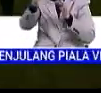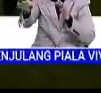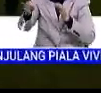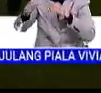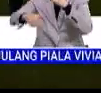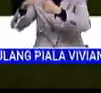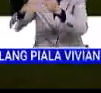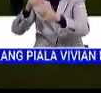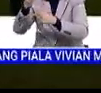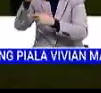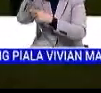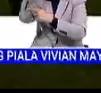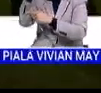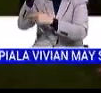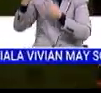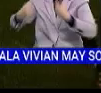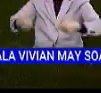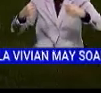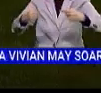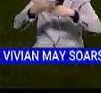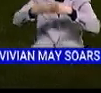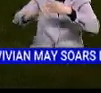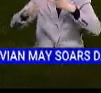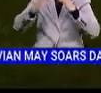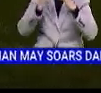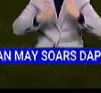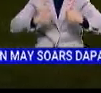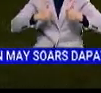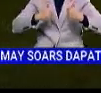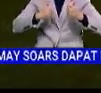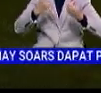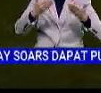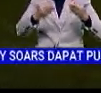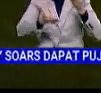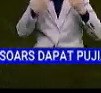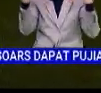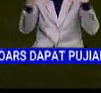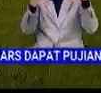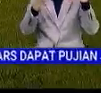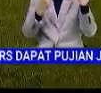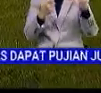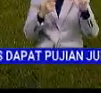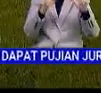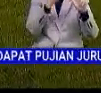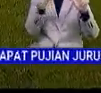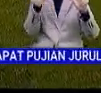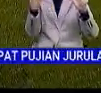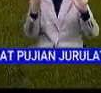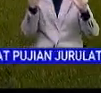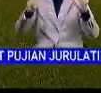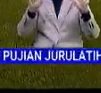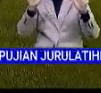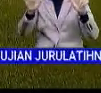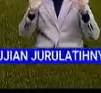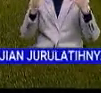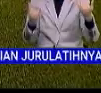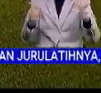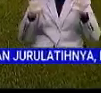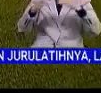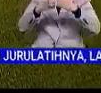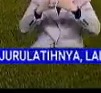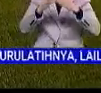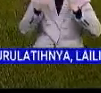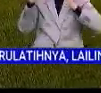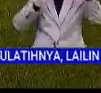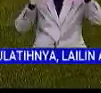M melibatkan perlawanan selepas Hari Raya Aidilfitri yang dijangka disambut pada 13 dan 14 Mei. Skuad kebangsaan